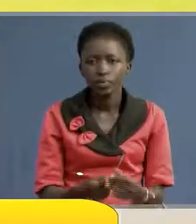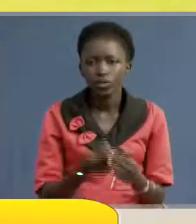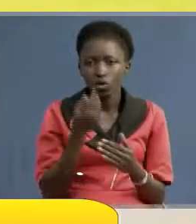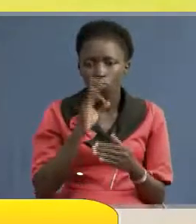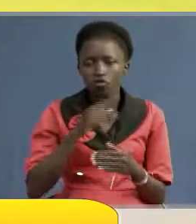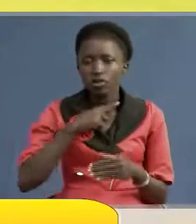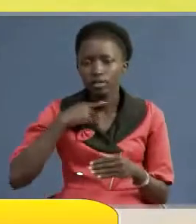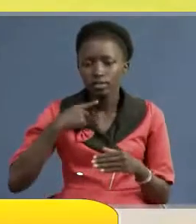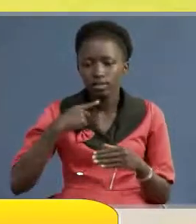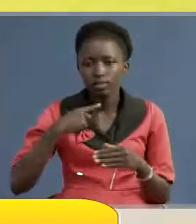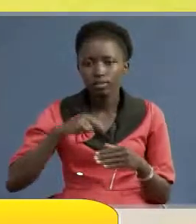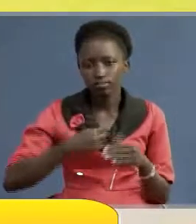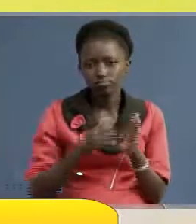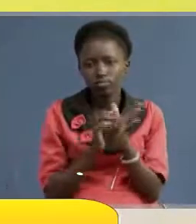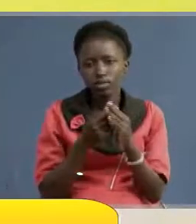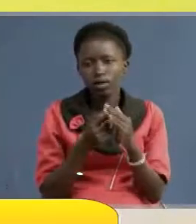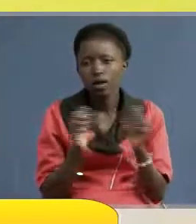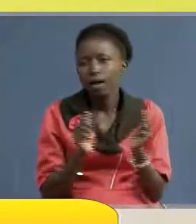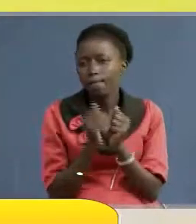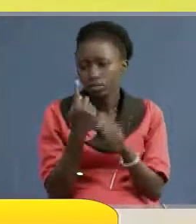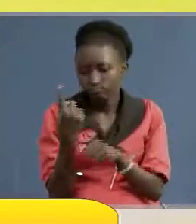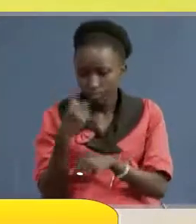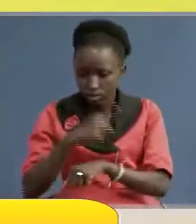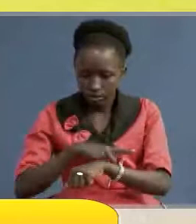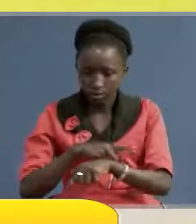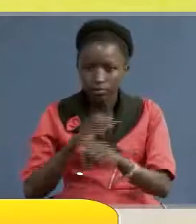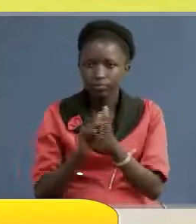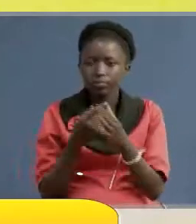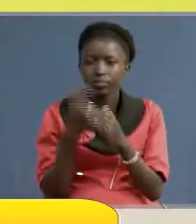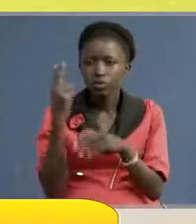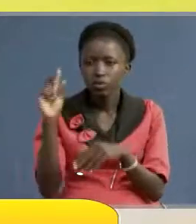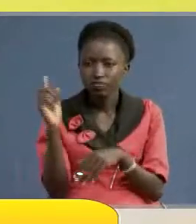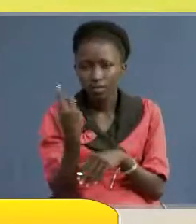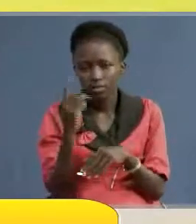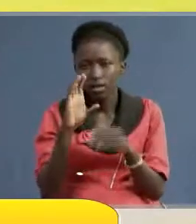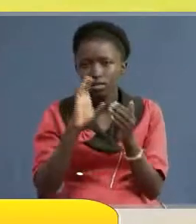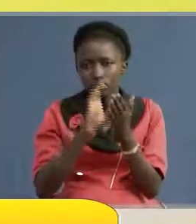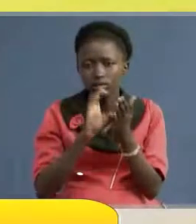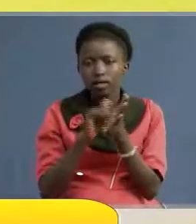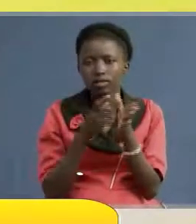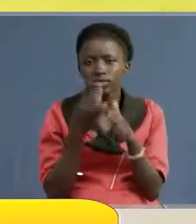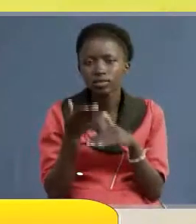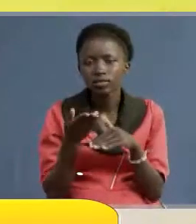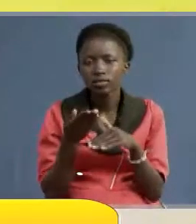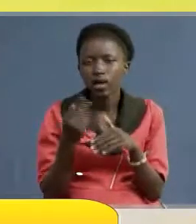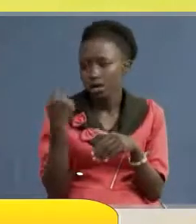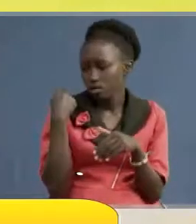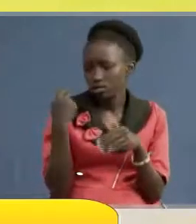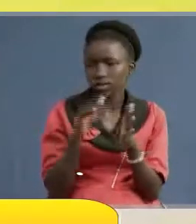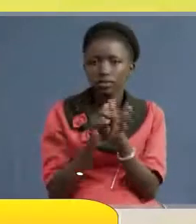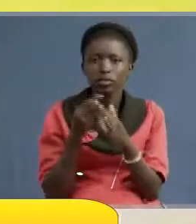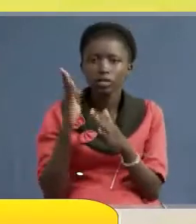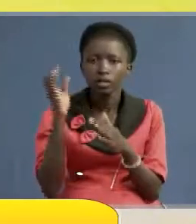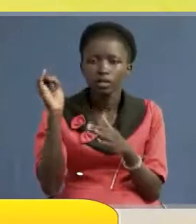Visa vya kujitoa uhai vimekuwa vikishuhudiwa kila kuchao haswa katika karne ya 21. Kisa cha hivi karibuni kikiwa